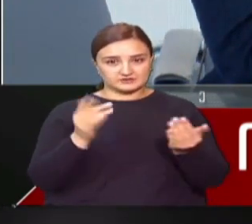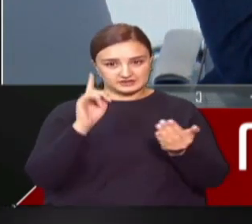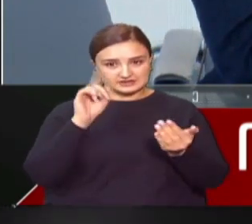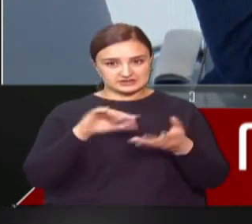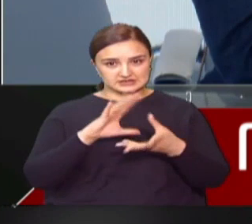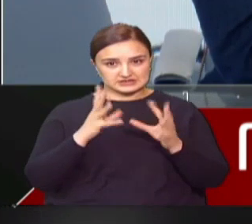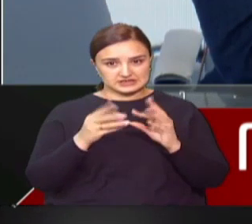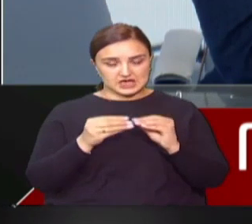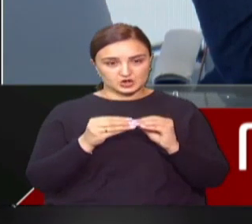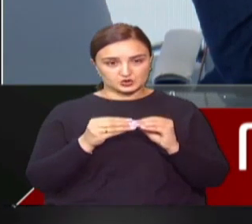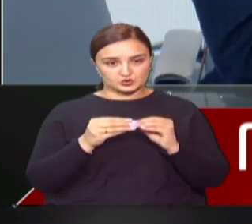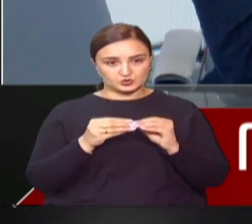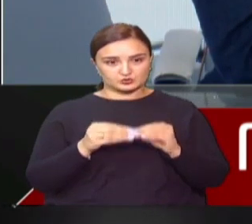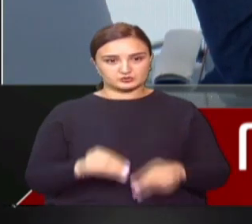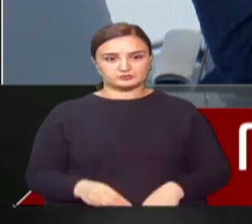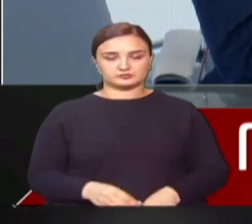მოქალაქეს